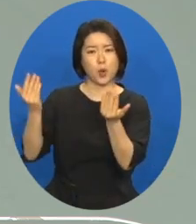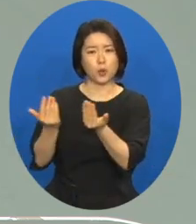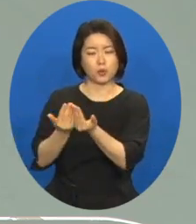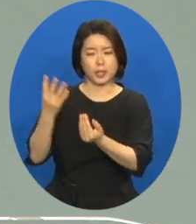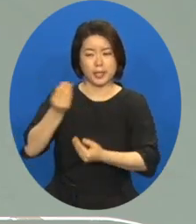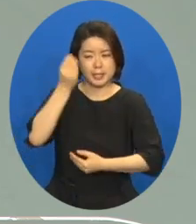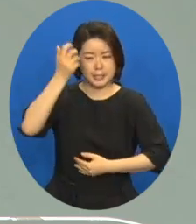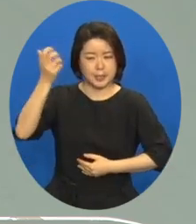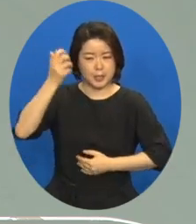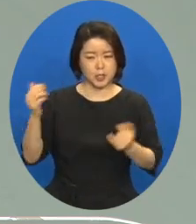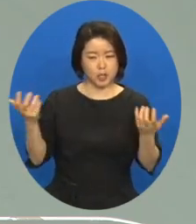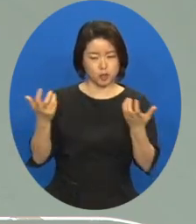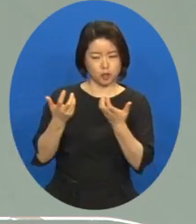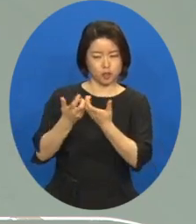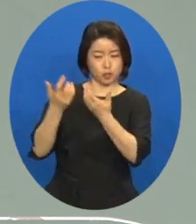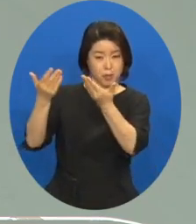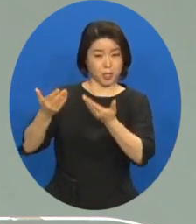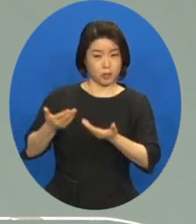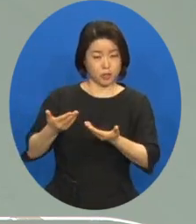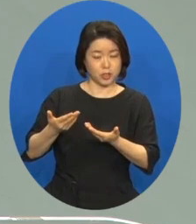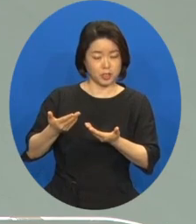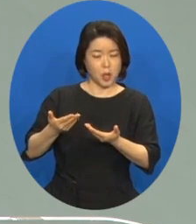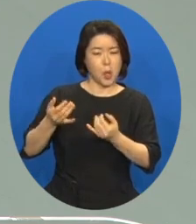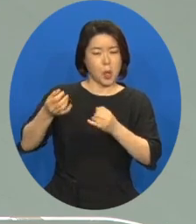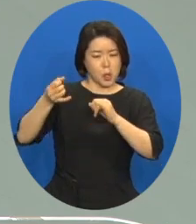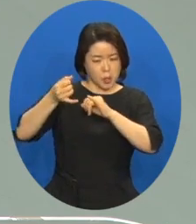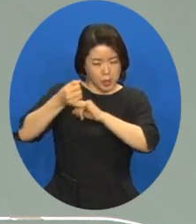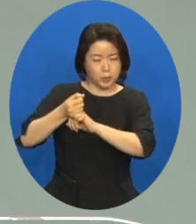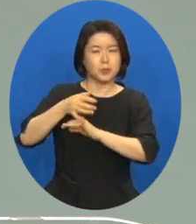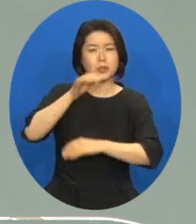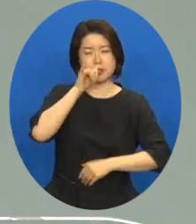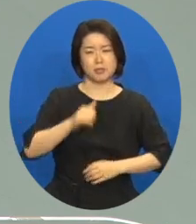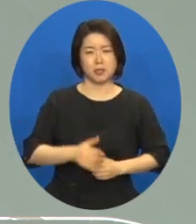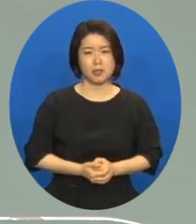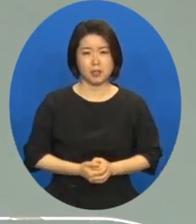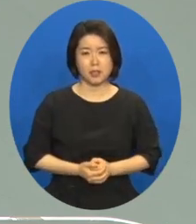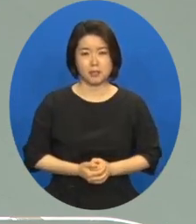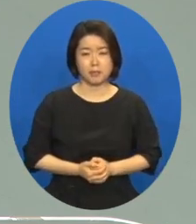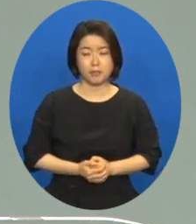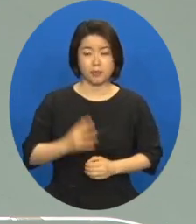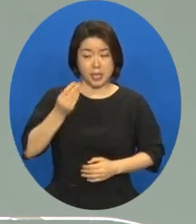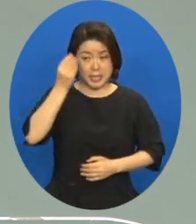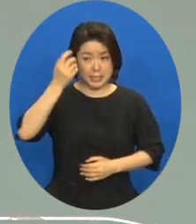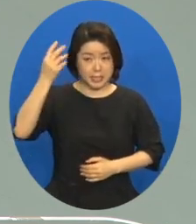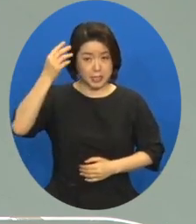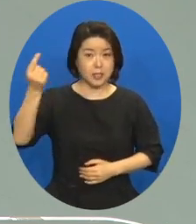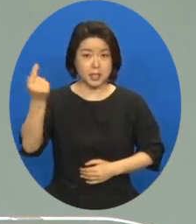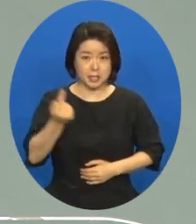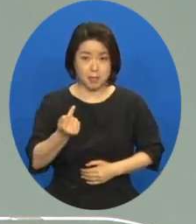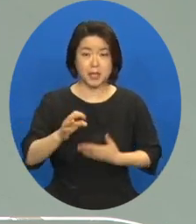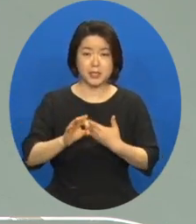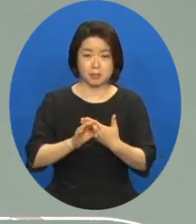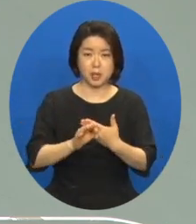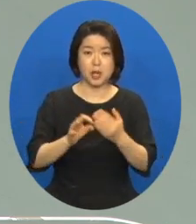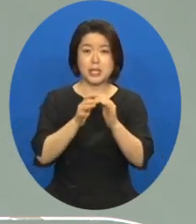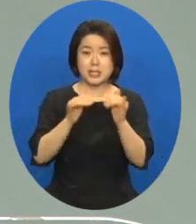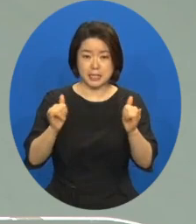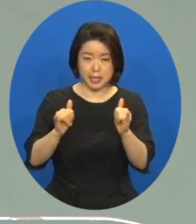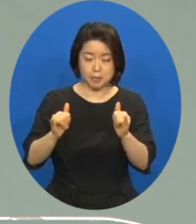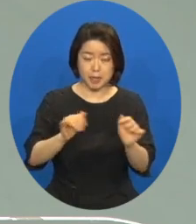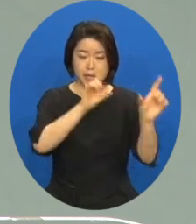충만을 주시겠다고 하는 또 다른 약속이라고 생각이 드는 겁니다. 성령이 임하시면 사람이